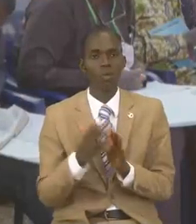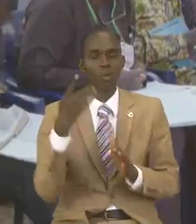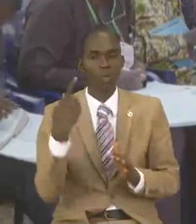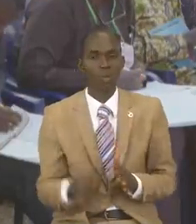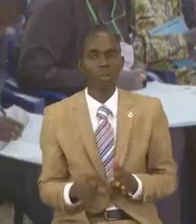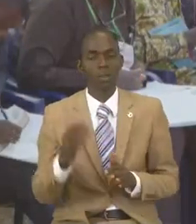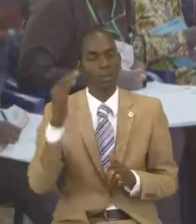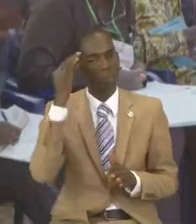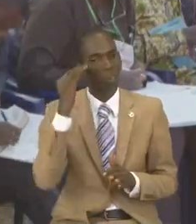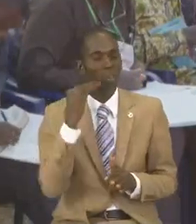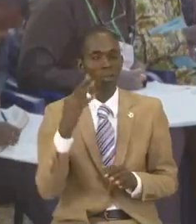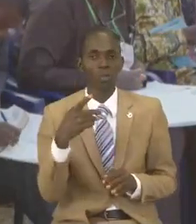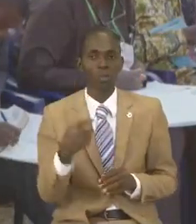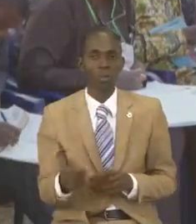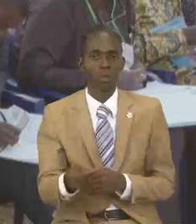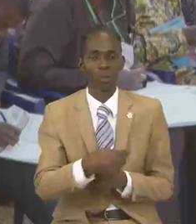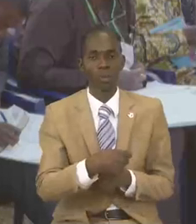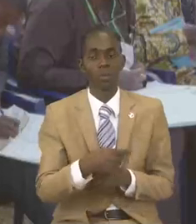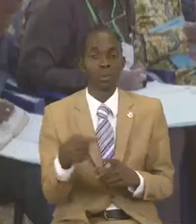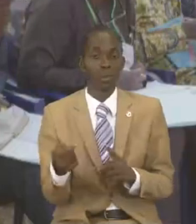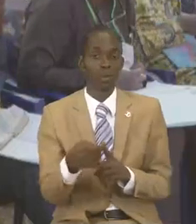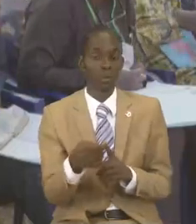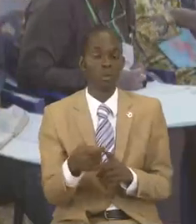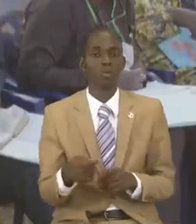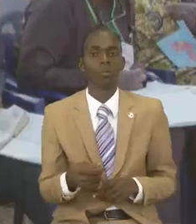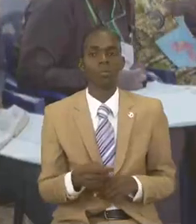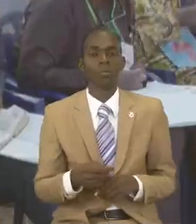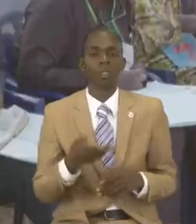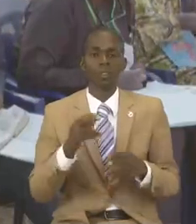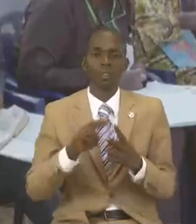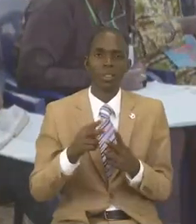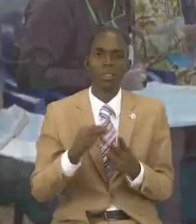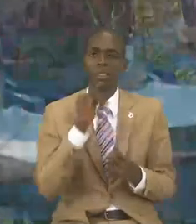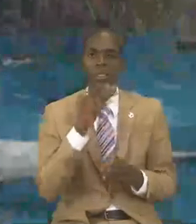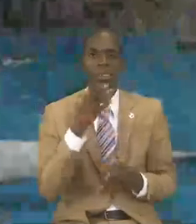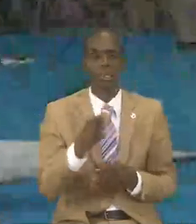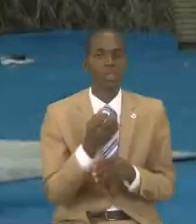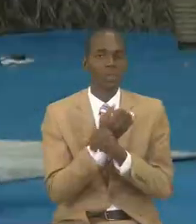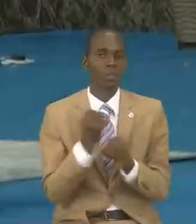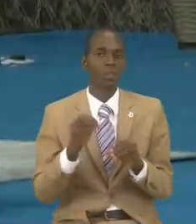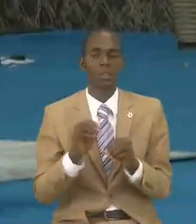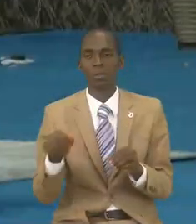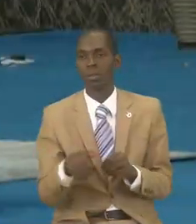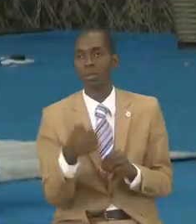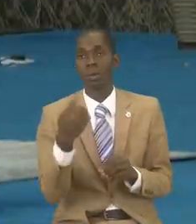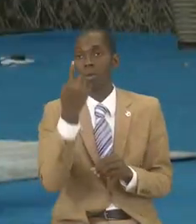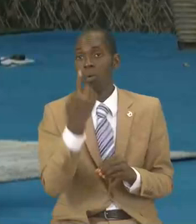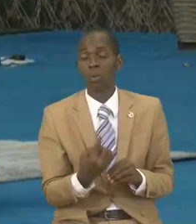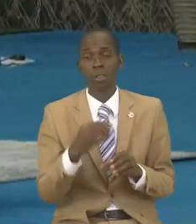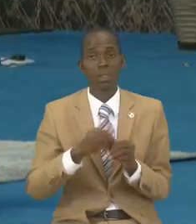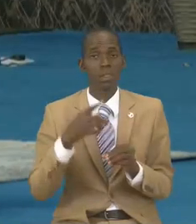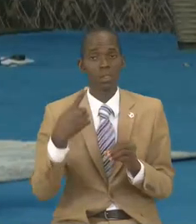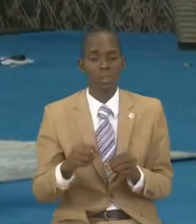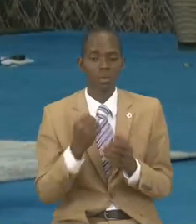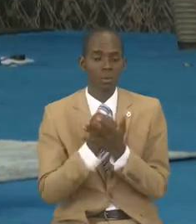Verset 12, la conclusion. Il n'y a de salut en aucun autre. Seul en celui